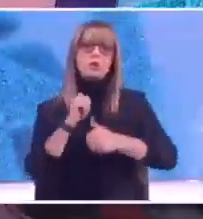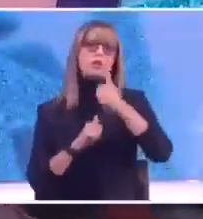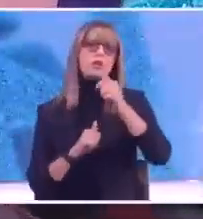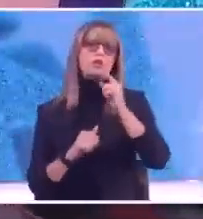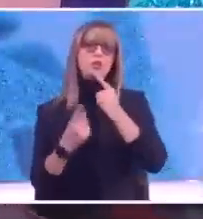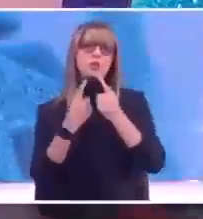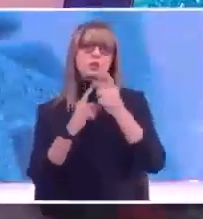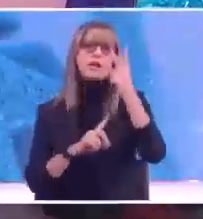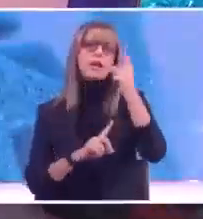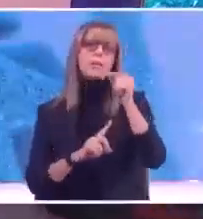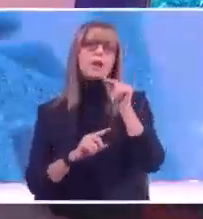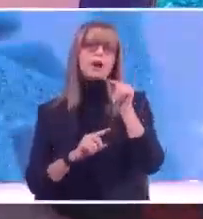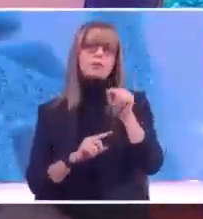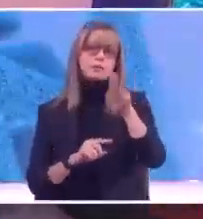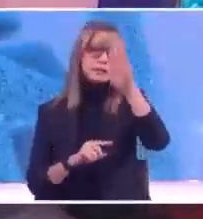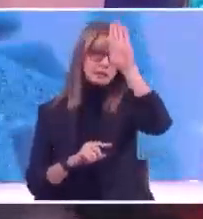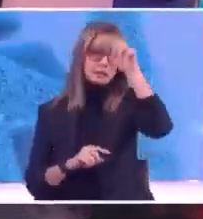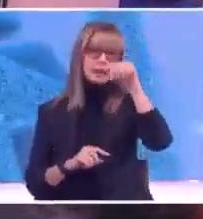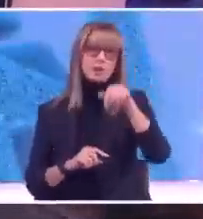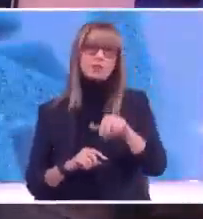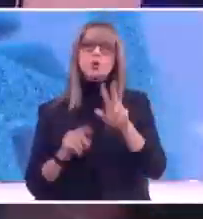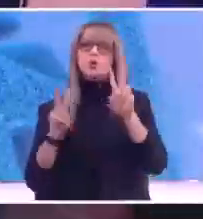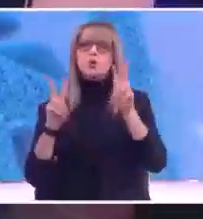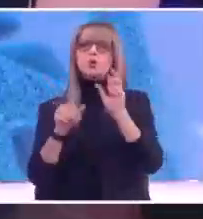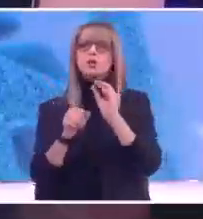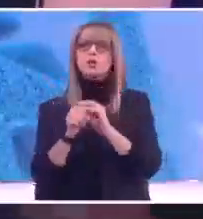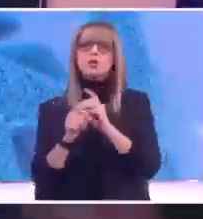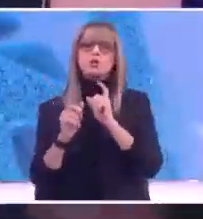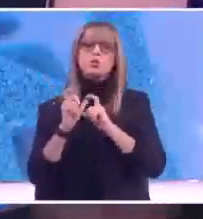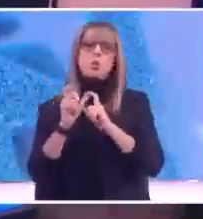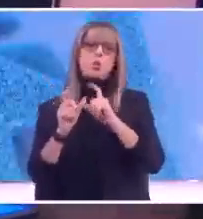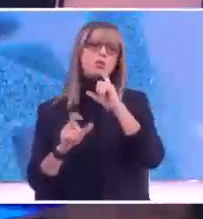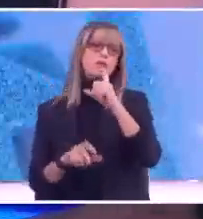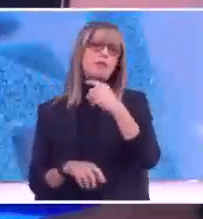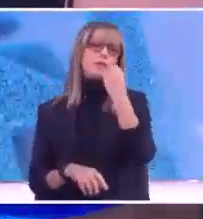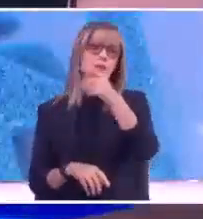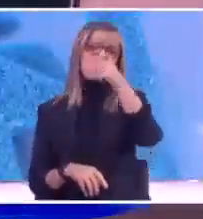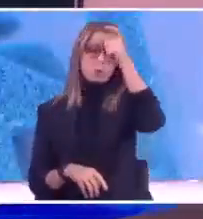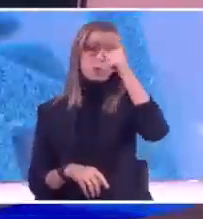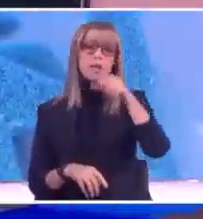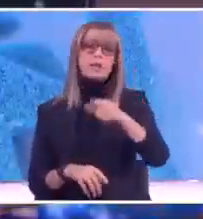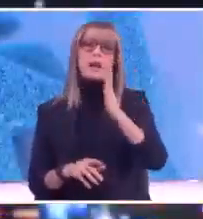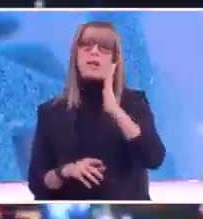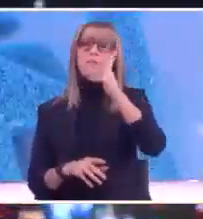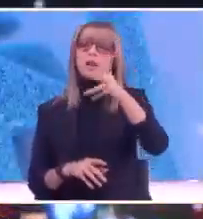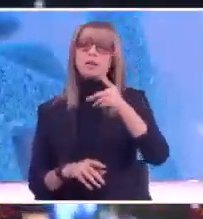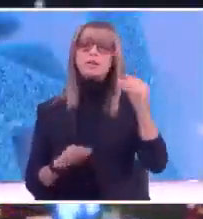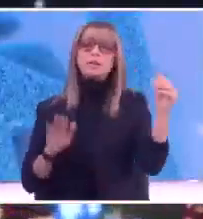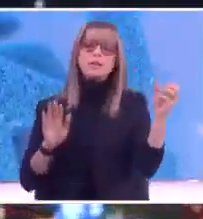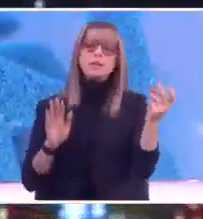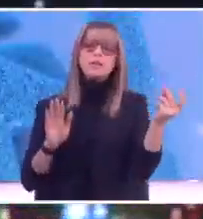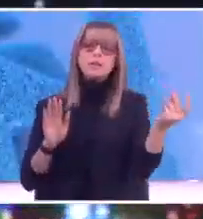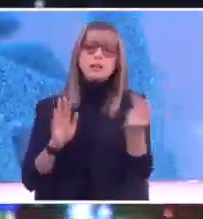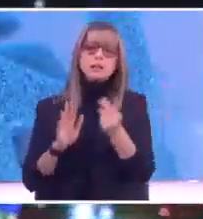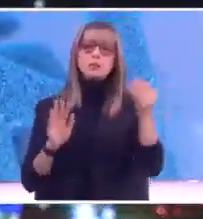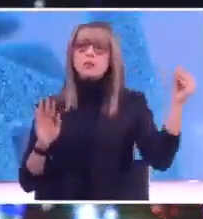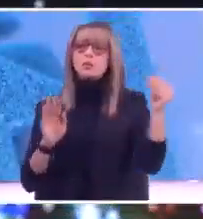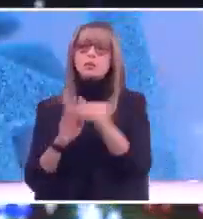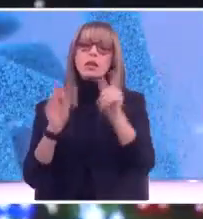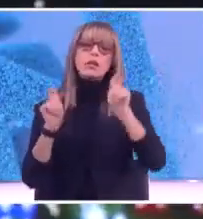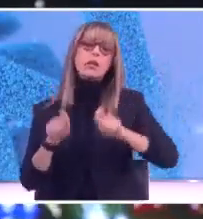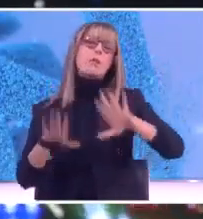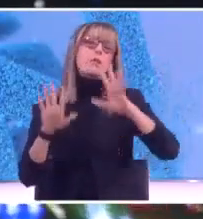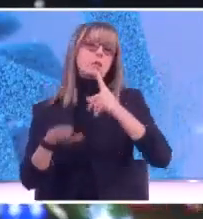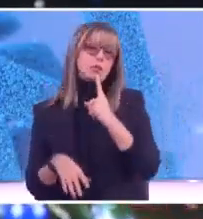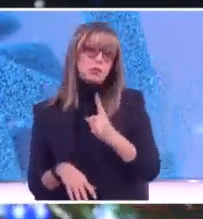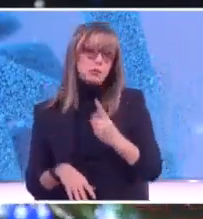Cumhurbaşkanlığı Sözcüsü İbrahim Kalın, İstanbul'da gündeme ilişkin soruları yanıtladığı, Türkiye'nin daha fazla sığınmacı alamayacağına dikkat çeken